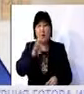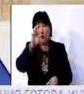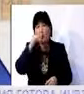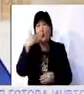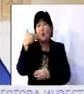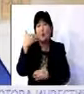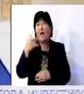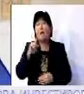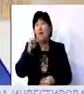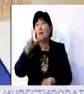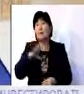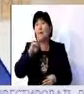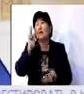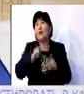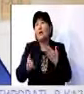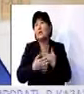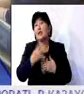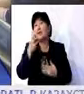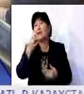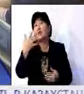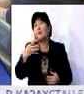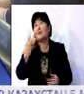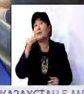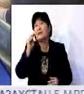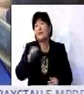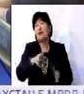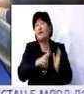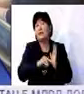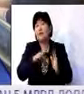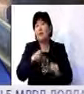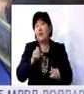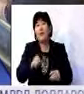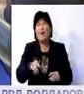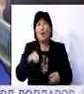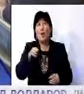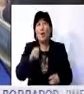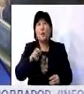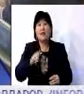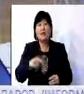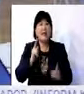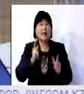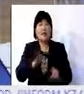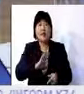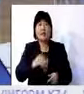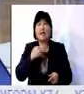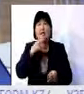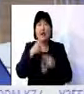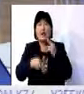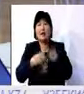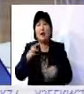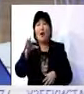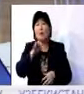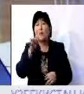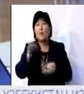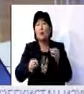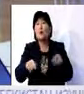госсимволов молодой человек был оштрафован на 453 800 тенге. Тумашинов выразил несогласие и подал апелляцию в областной